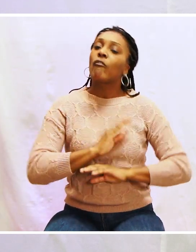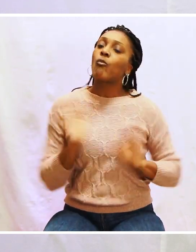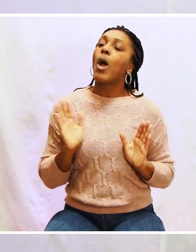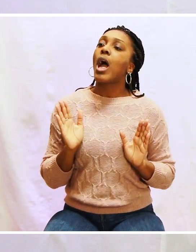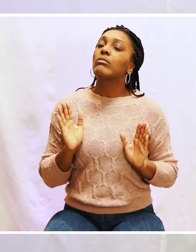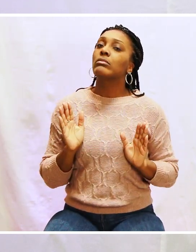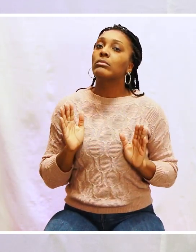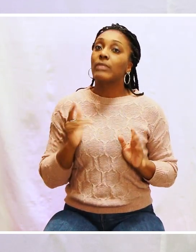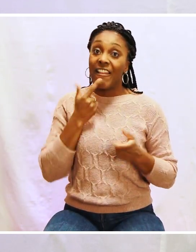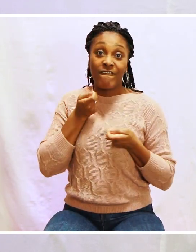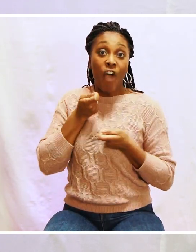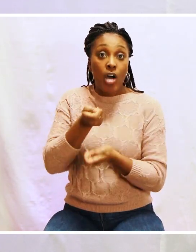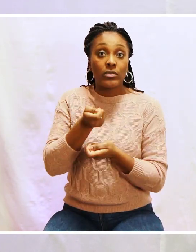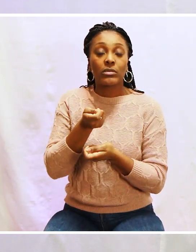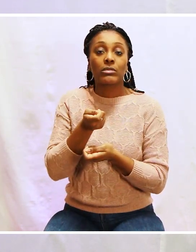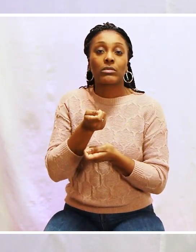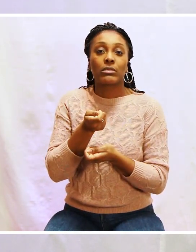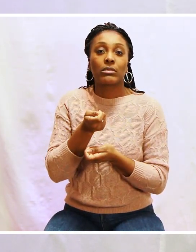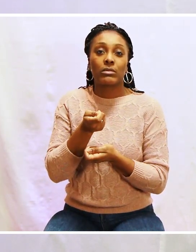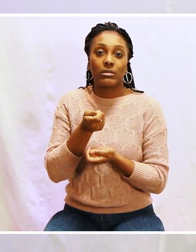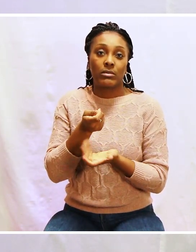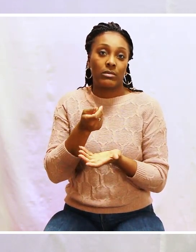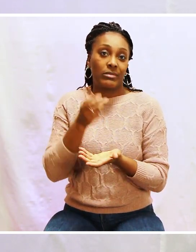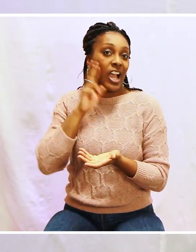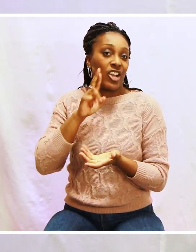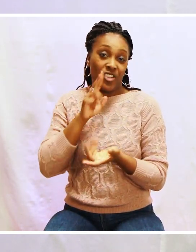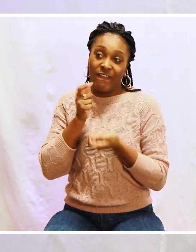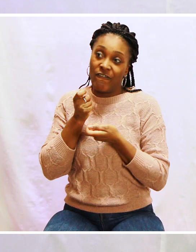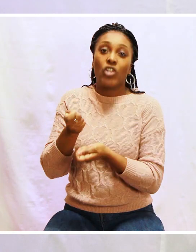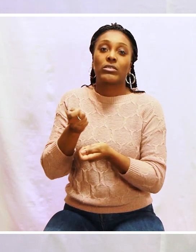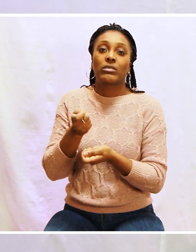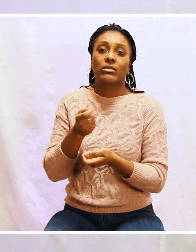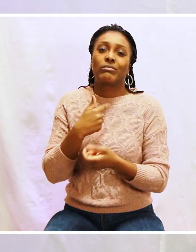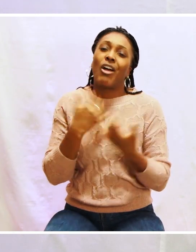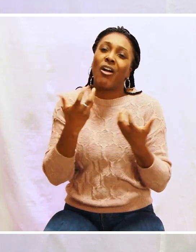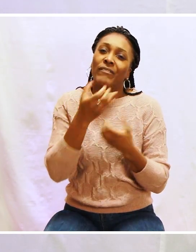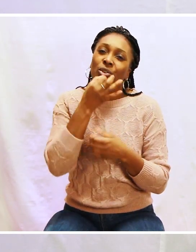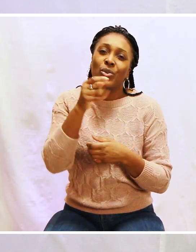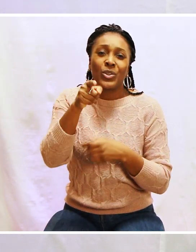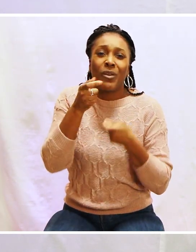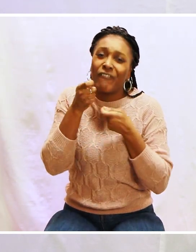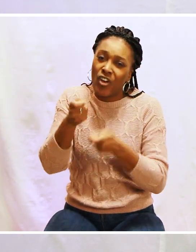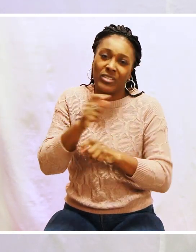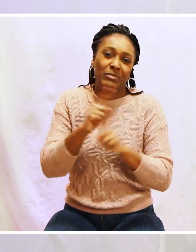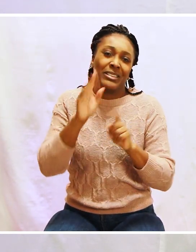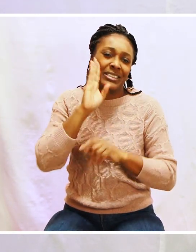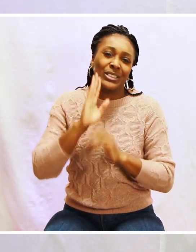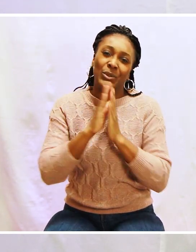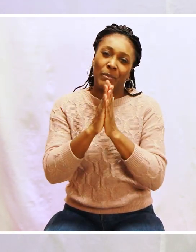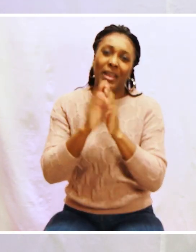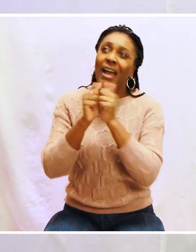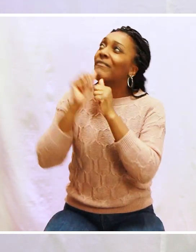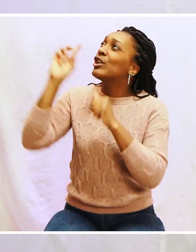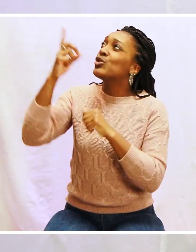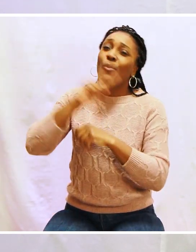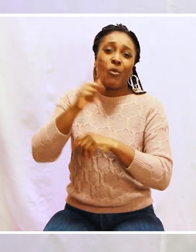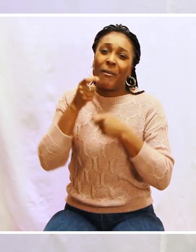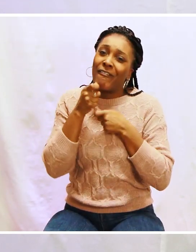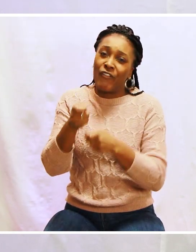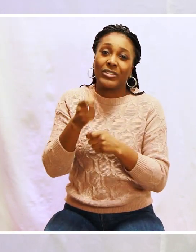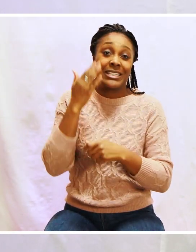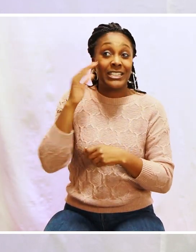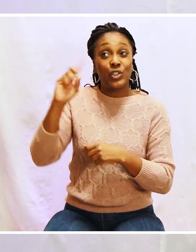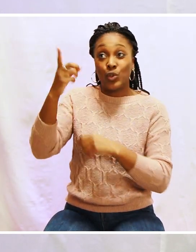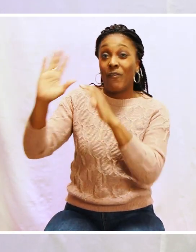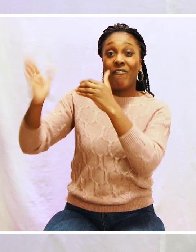Et donc elle va forcer les choses. Et j'aimerais te dire aujourd'hui, ne force pas les choses. Avec Dieu, ne force pas les choses. Si Dieu ferme